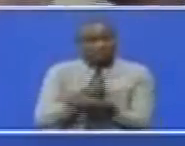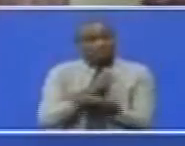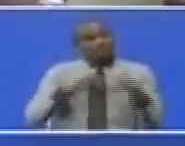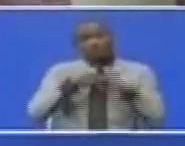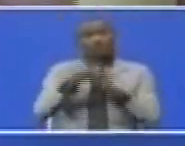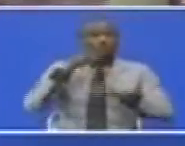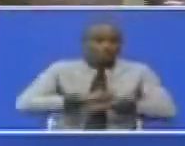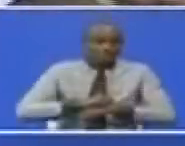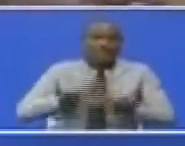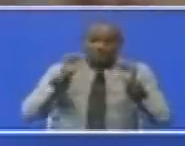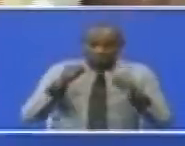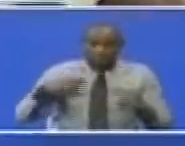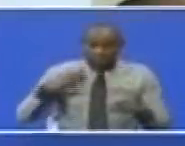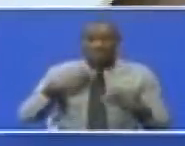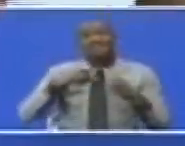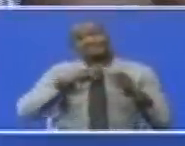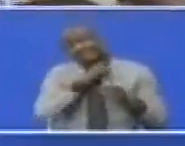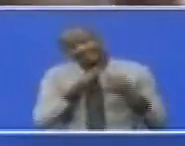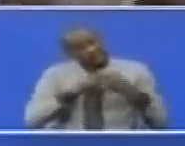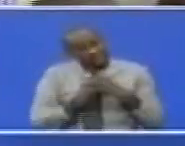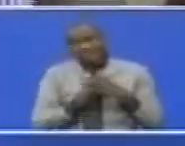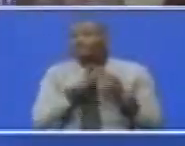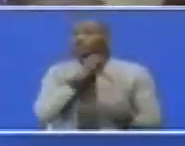darasani, tutabaki tumelia kilio cha mbwa